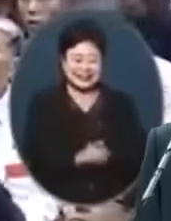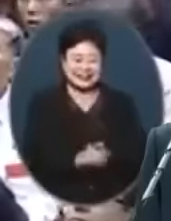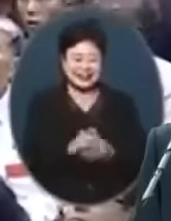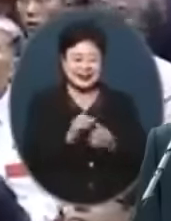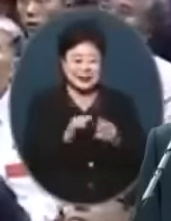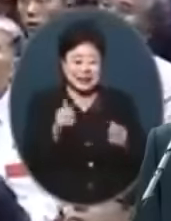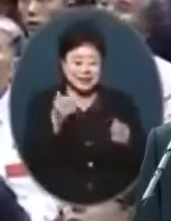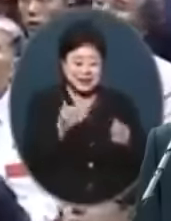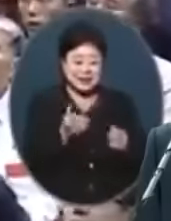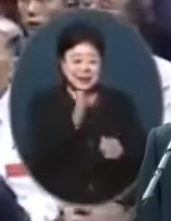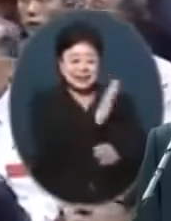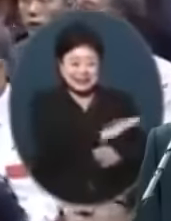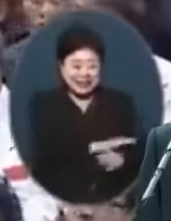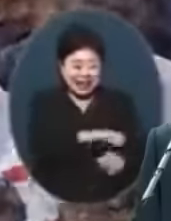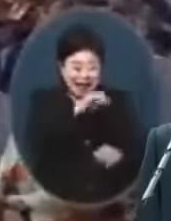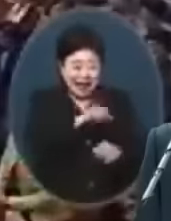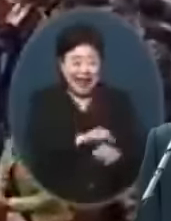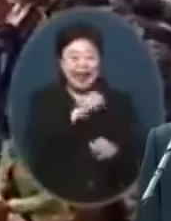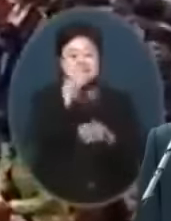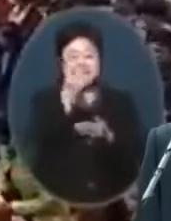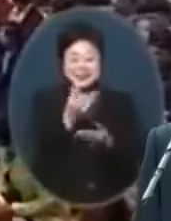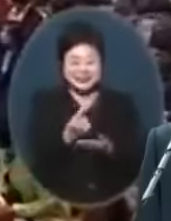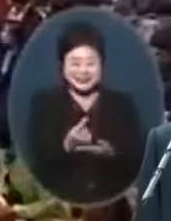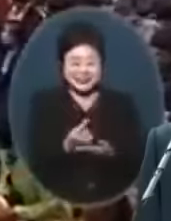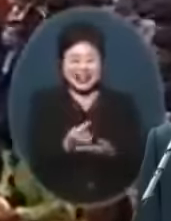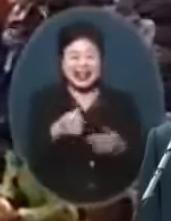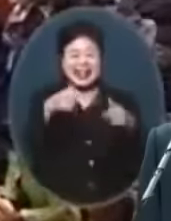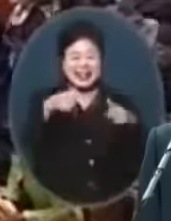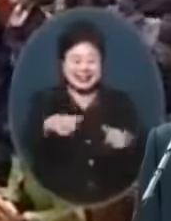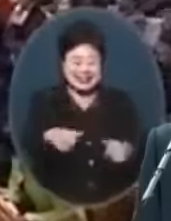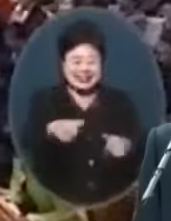옆에 계신 분에게 오늘 잘 오셨습니다.